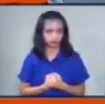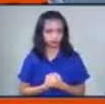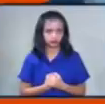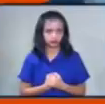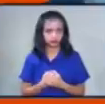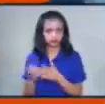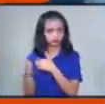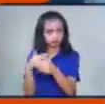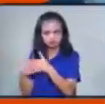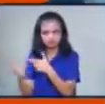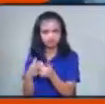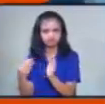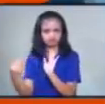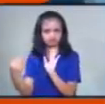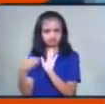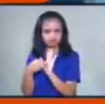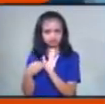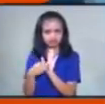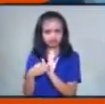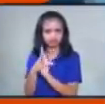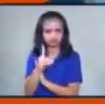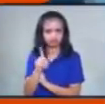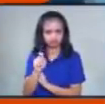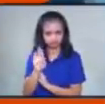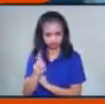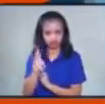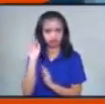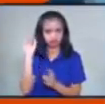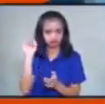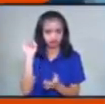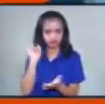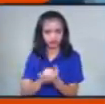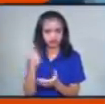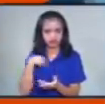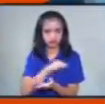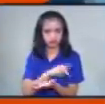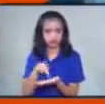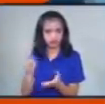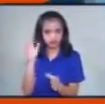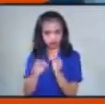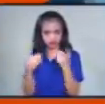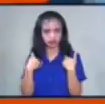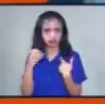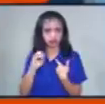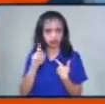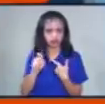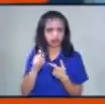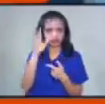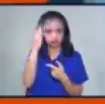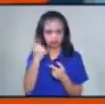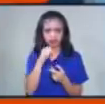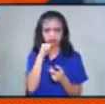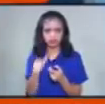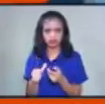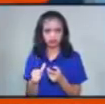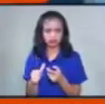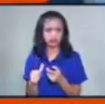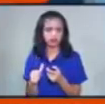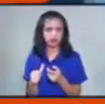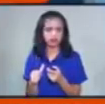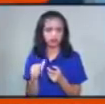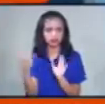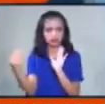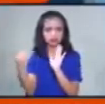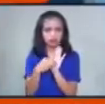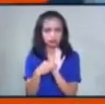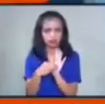Kung anong nakalagay sa DTR nyo, yun ang babayaran namin. Kung may OT kayo, bakit hindi nyo